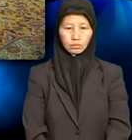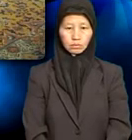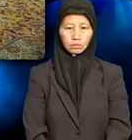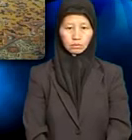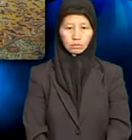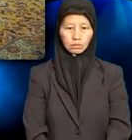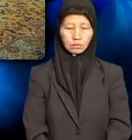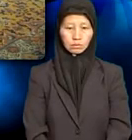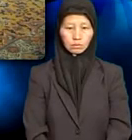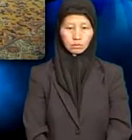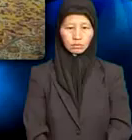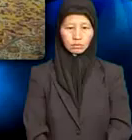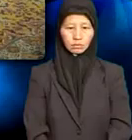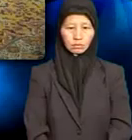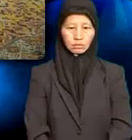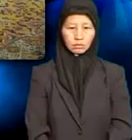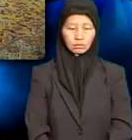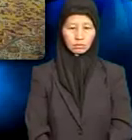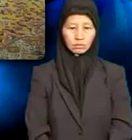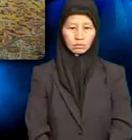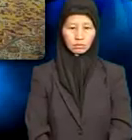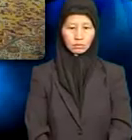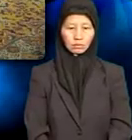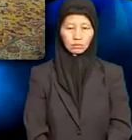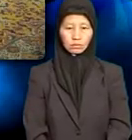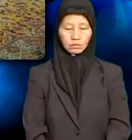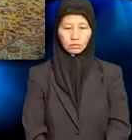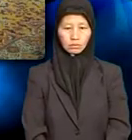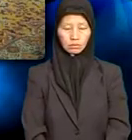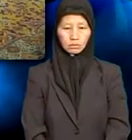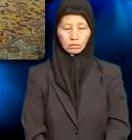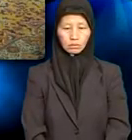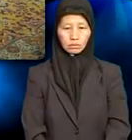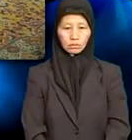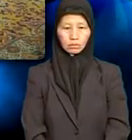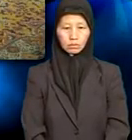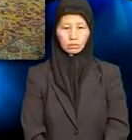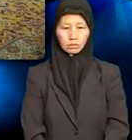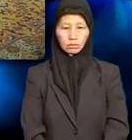Sami'a Allahu liman hamidah. Rabbana lakal hamd.